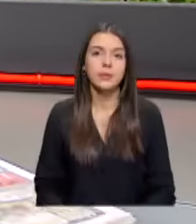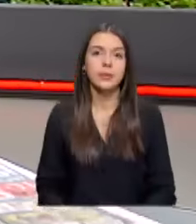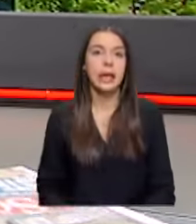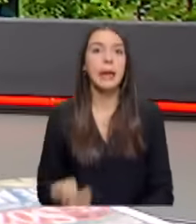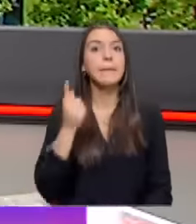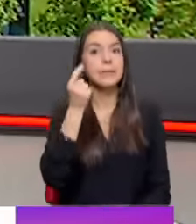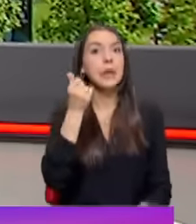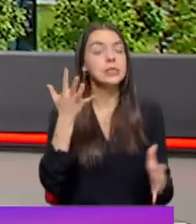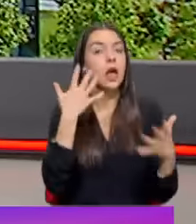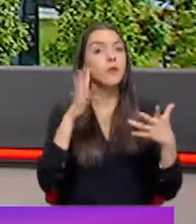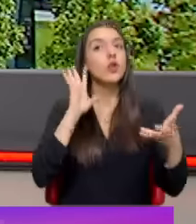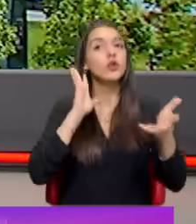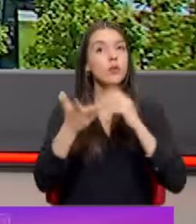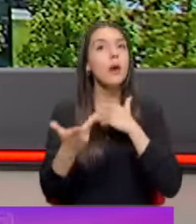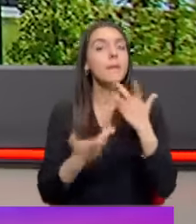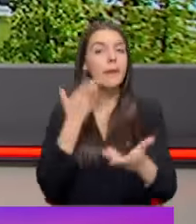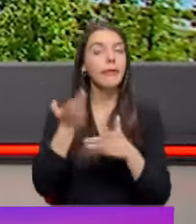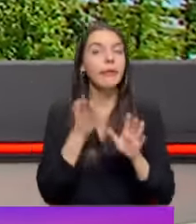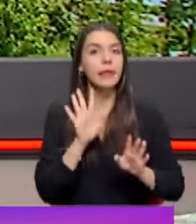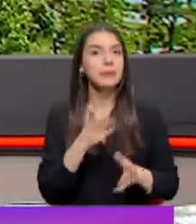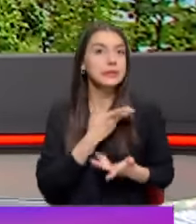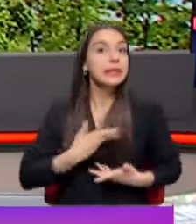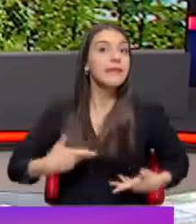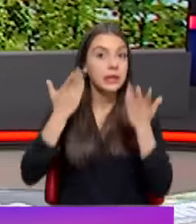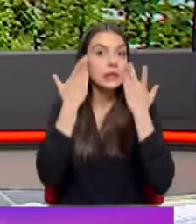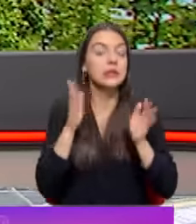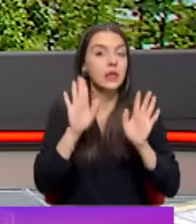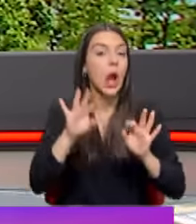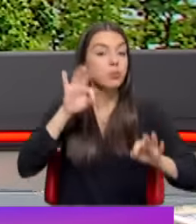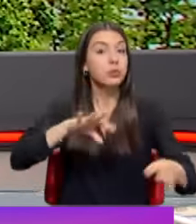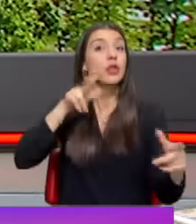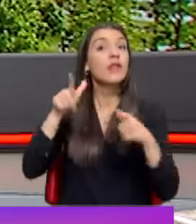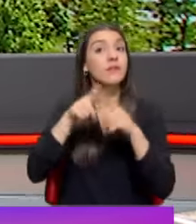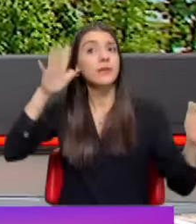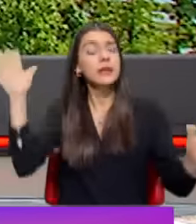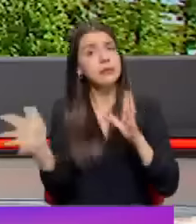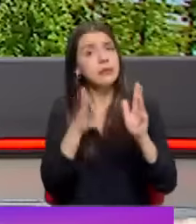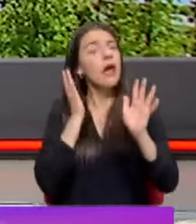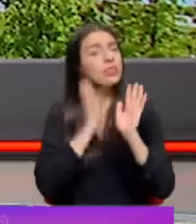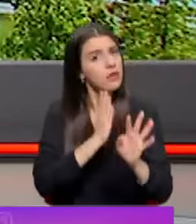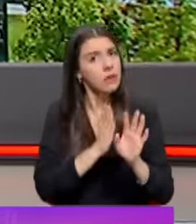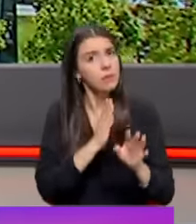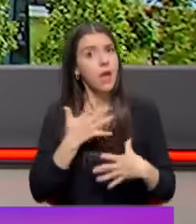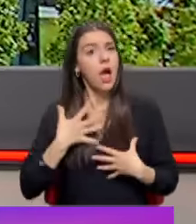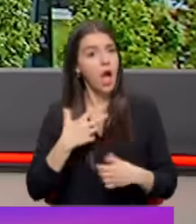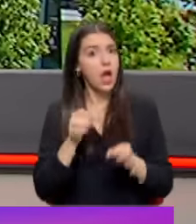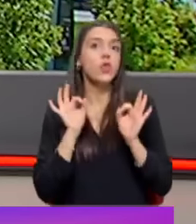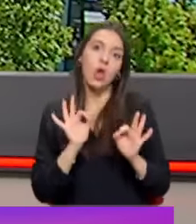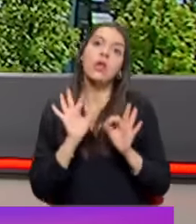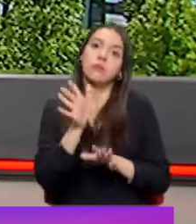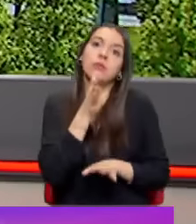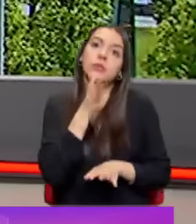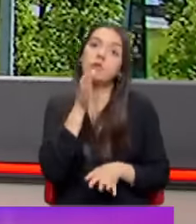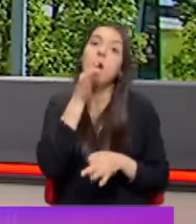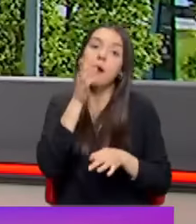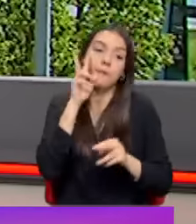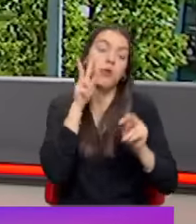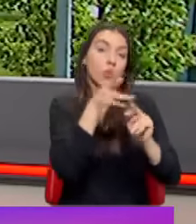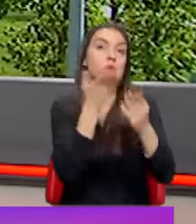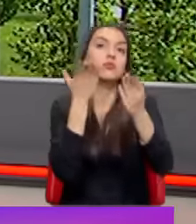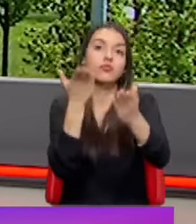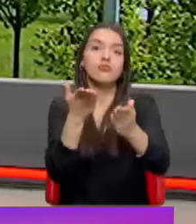Biraz havanın durumundan bahsedelim sevgili izleyenler. Bugün fırtınanın devam edip etmeyeceği hayati önem taşıyor haberden de anladığınız